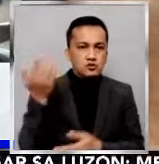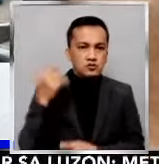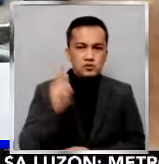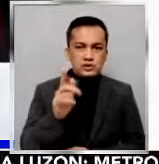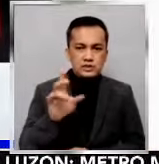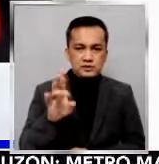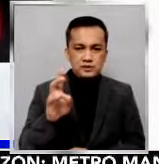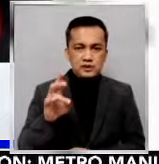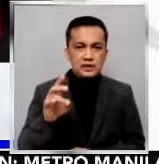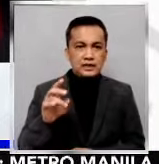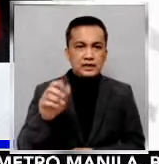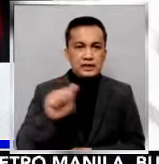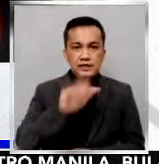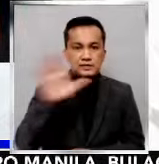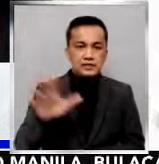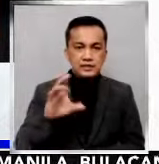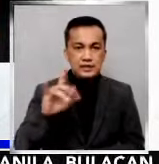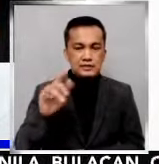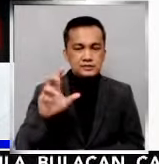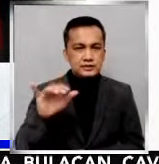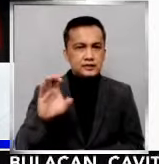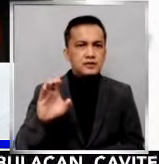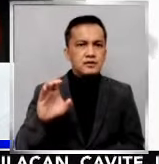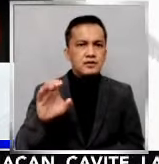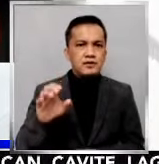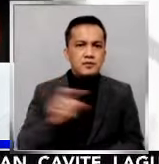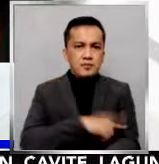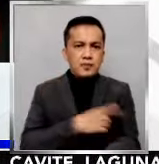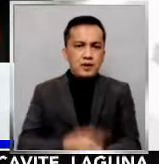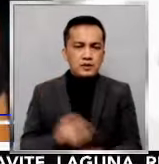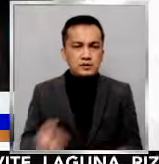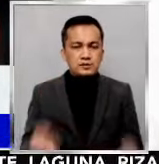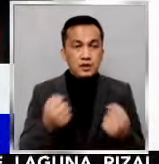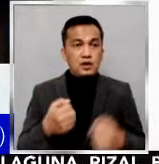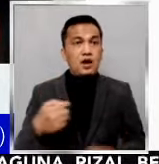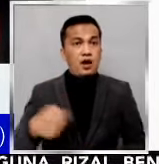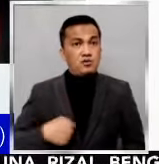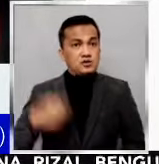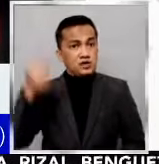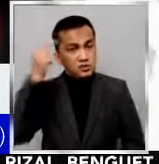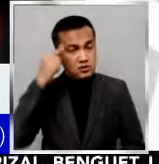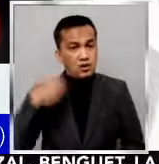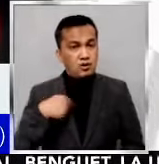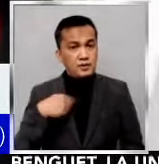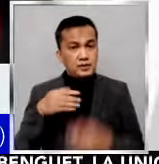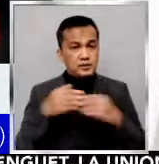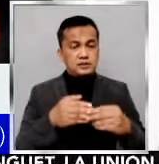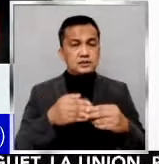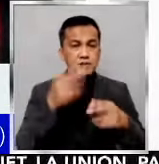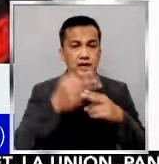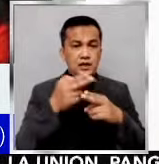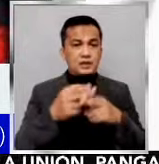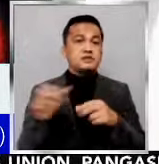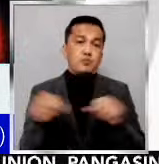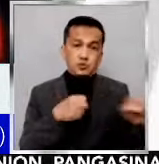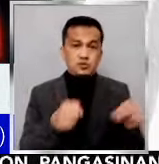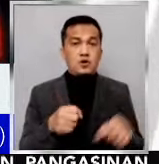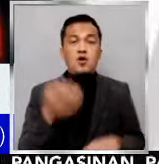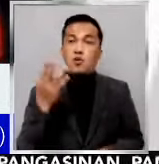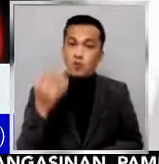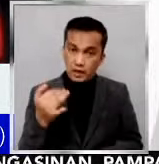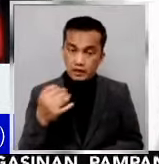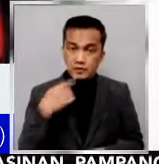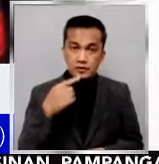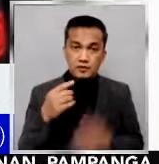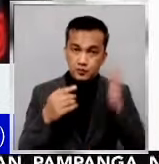Championship. Nafe-feel ko na dapat ako yung magdala ng pangalan ng sport para magkaroon ng future yung sport. Hindi